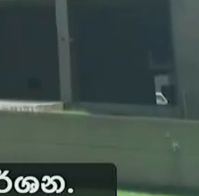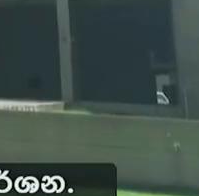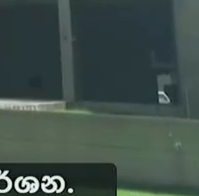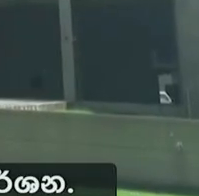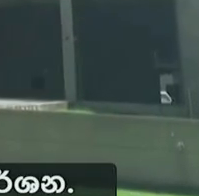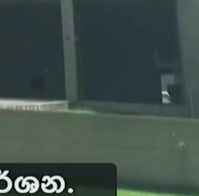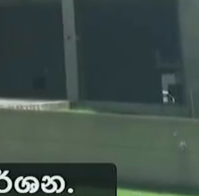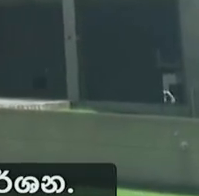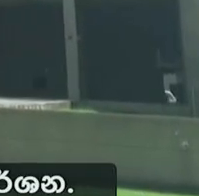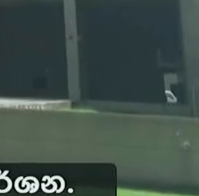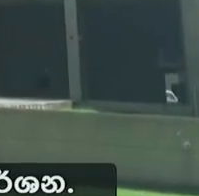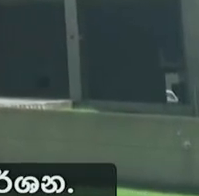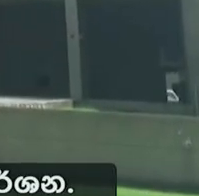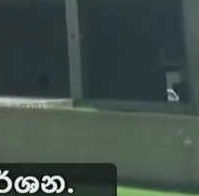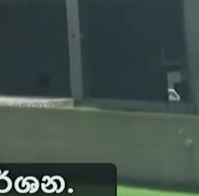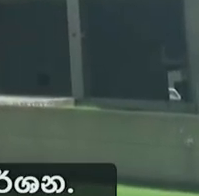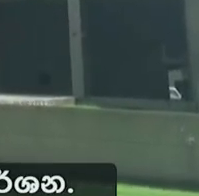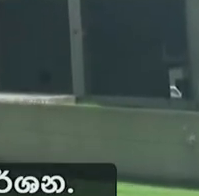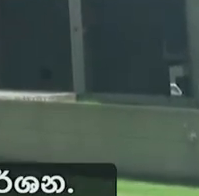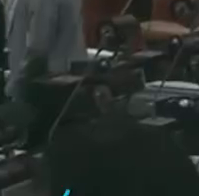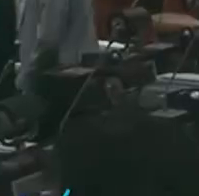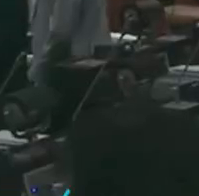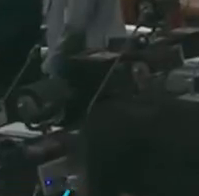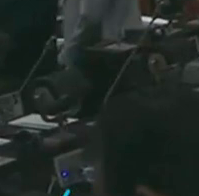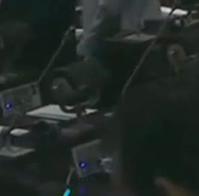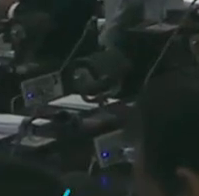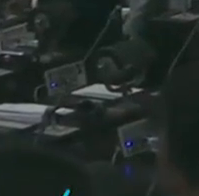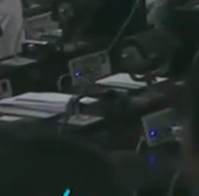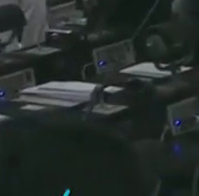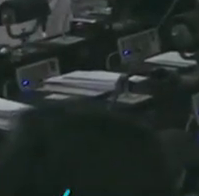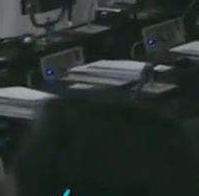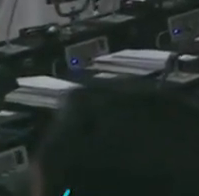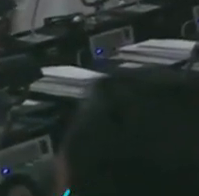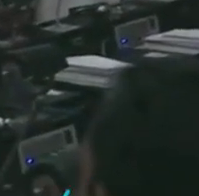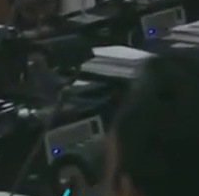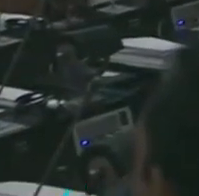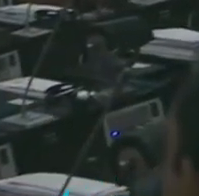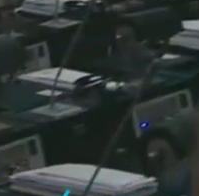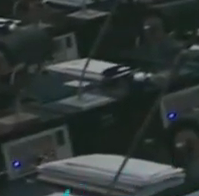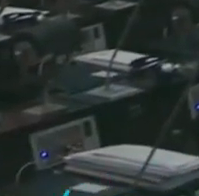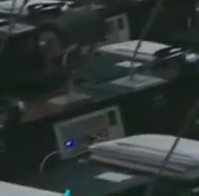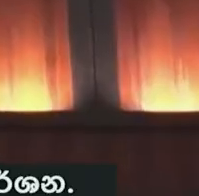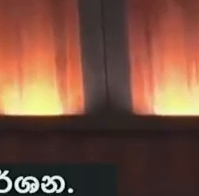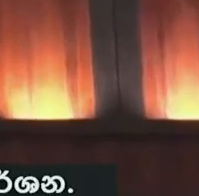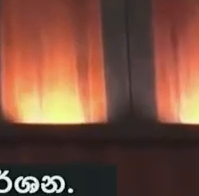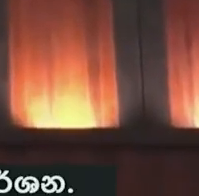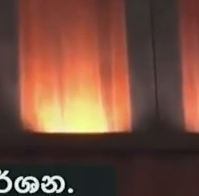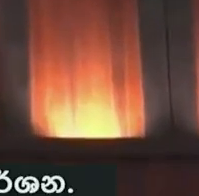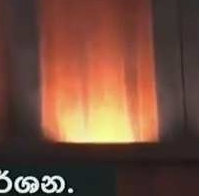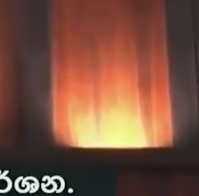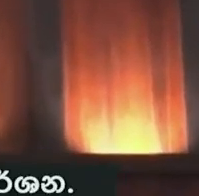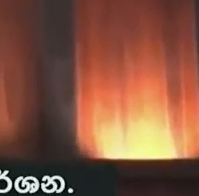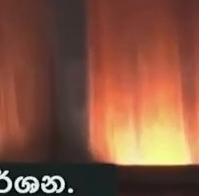ආයුර්වේද සංශෝධන පනත් කැටුම්පත ව්‍යවස්ථාවේ ඇතැම් වගන්ති වලට අනුකූල බවත් ඇතැම් වගන්ති සඳහා ජනමත විචාරණයක් හා